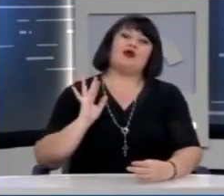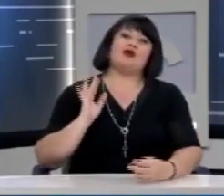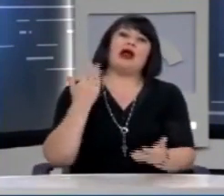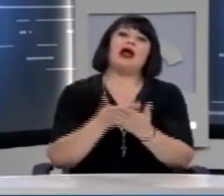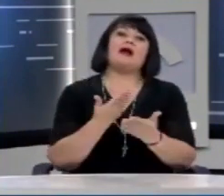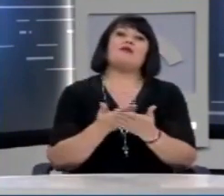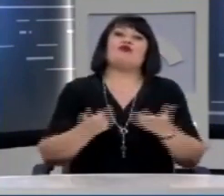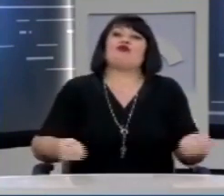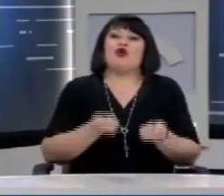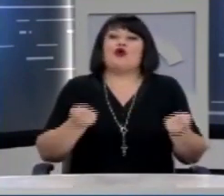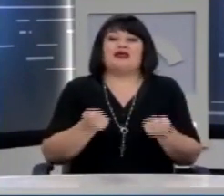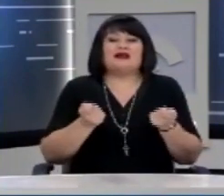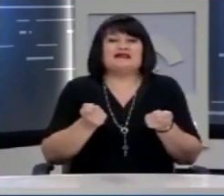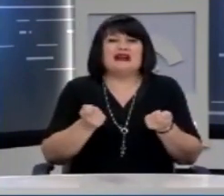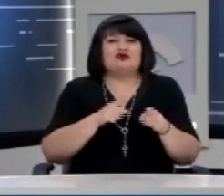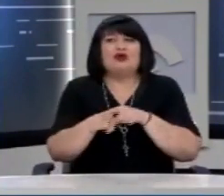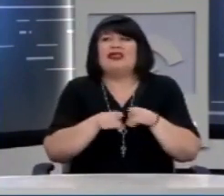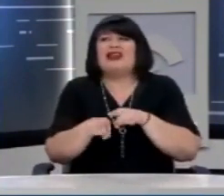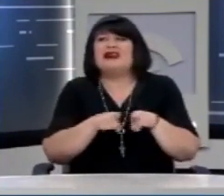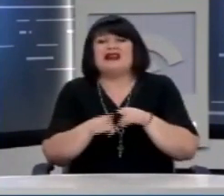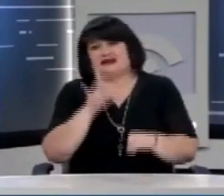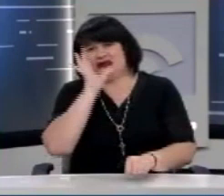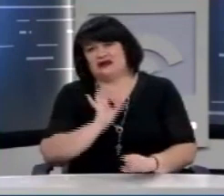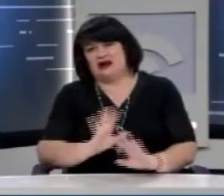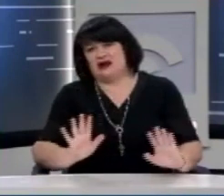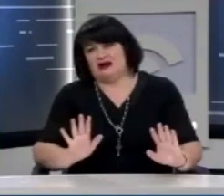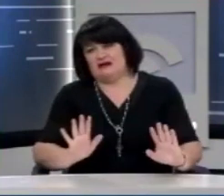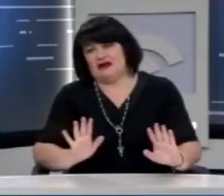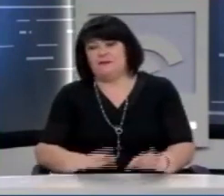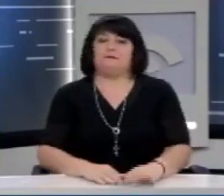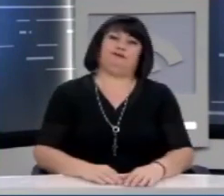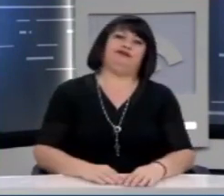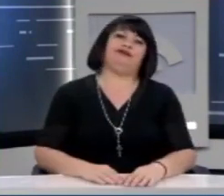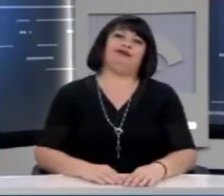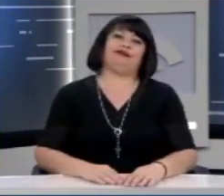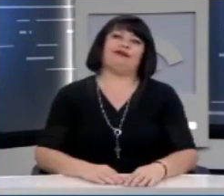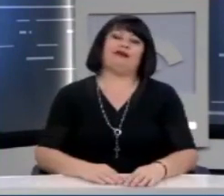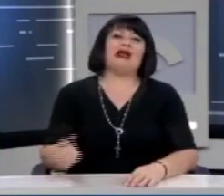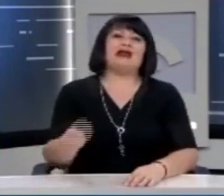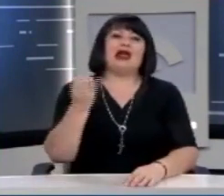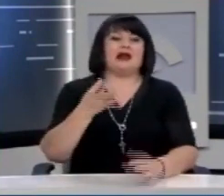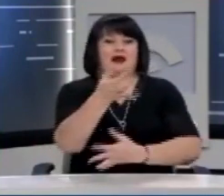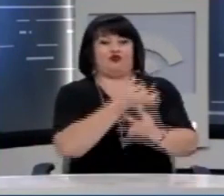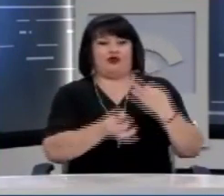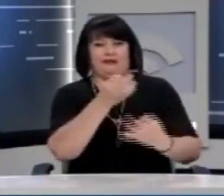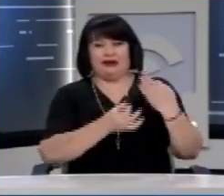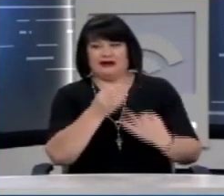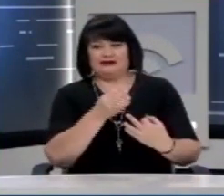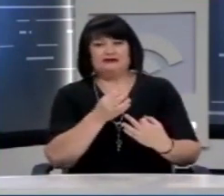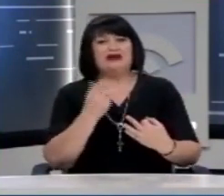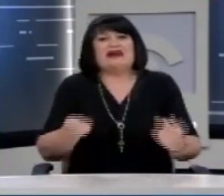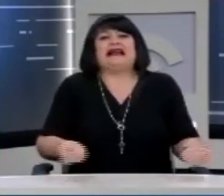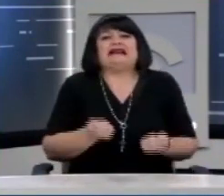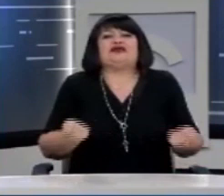στην πράξη ότι δεν έχει καμιά σχέση και με την αλήθεια. Οι νέες εξαγγελίες σας, οι οποίες